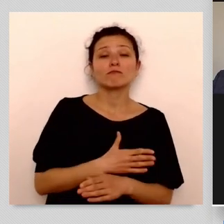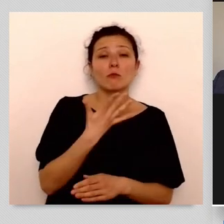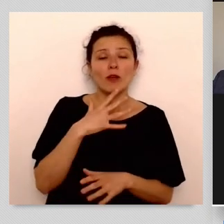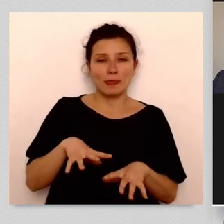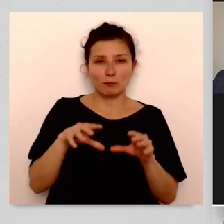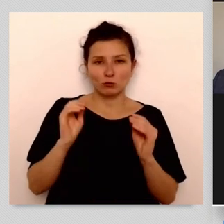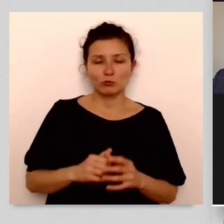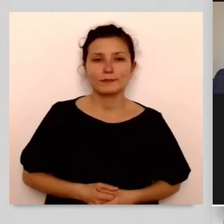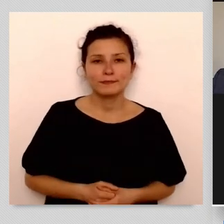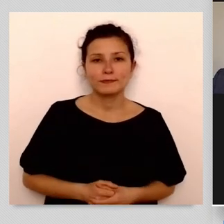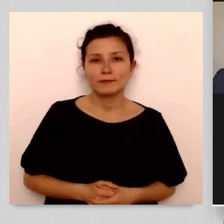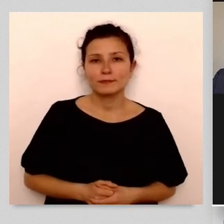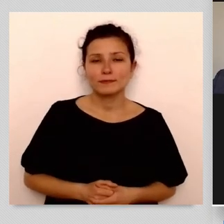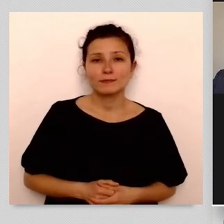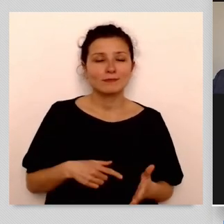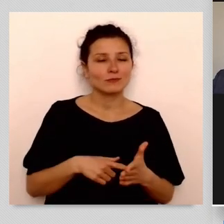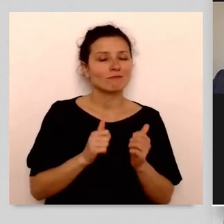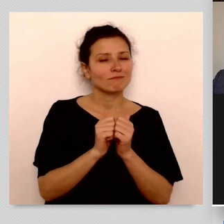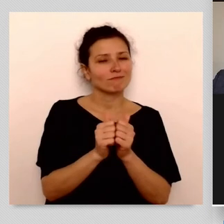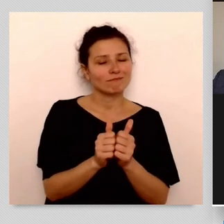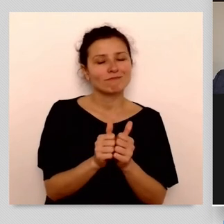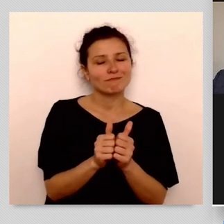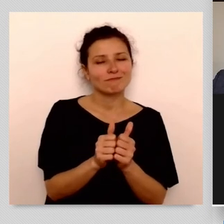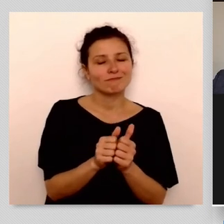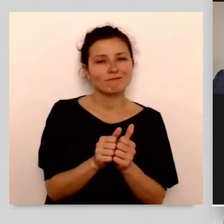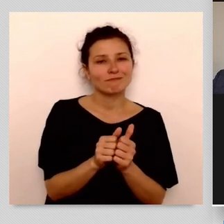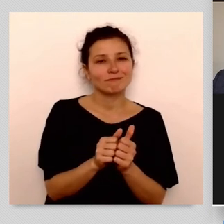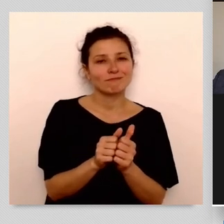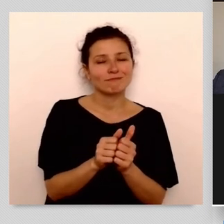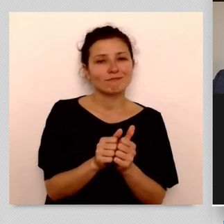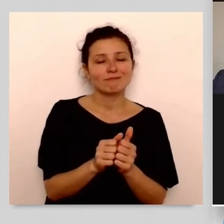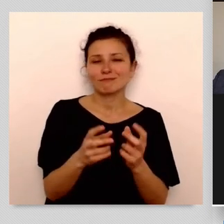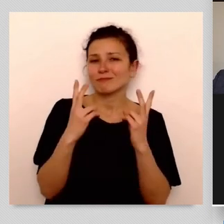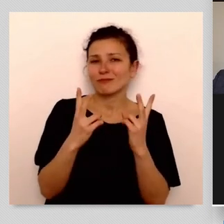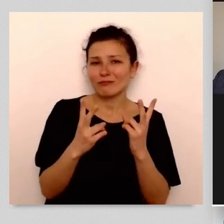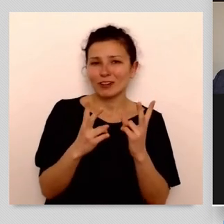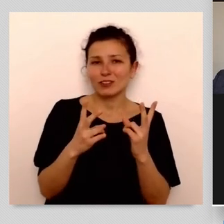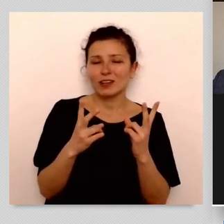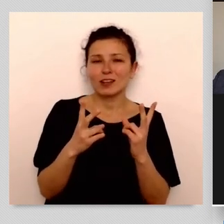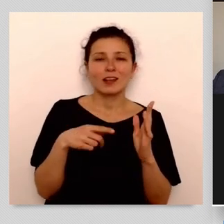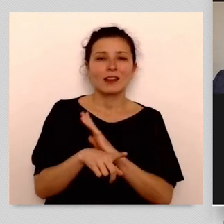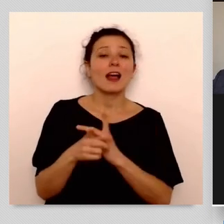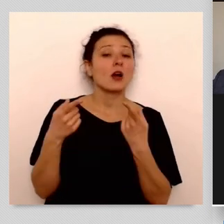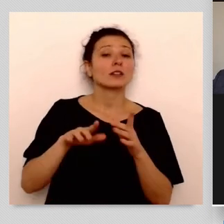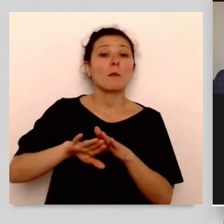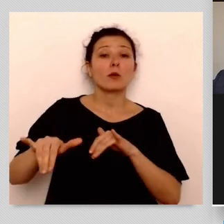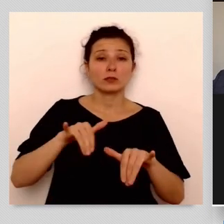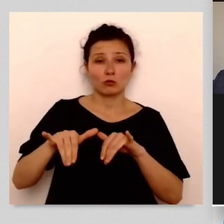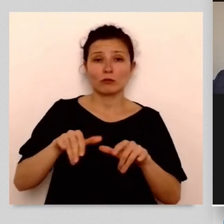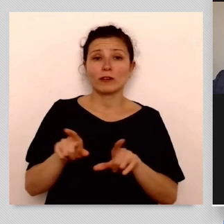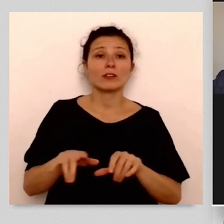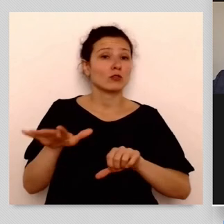początku. I to zadanie pewnie duże też dla ważnych, istotnych, kluczowych organizacji pozarządowych i